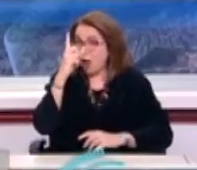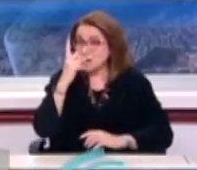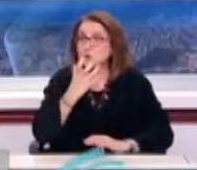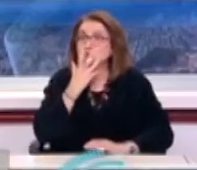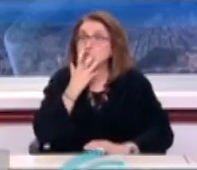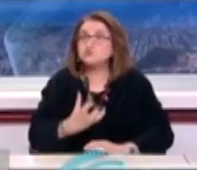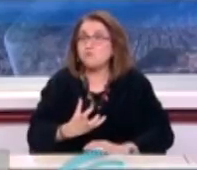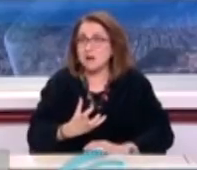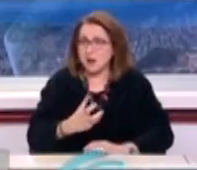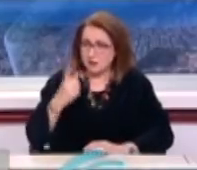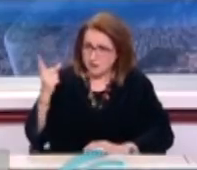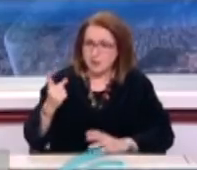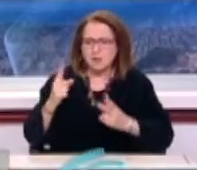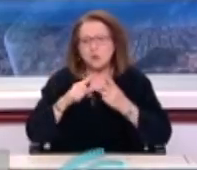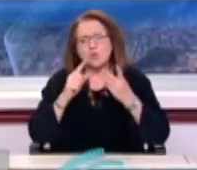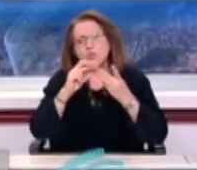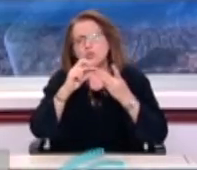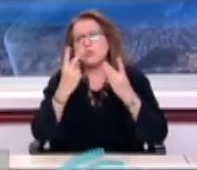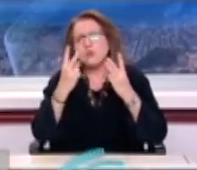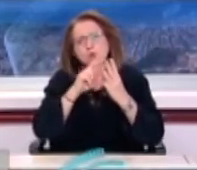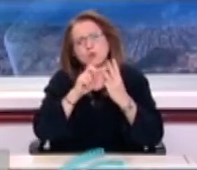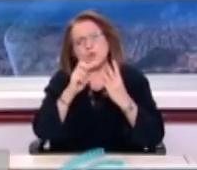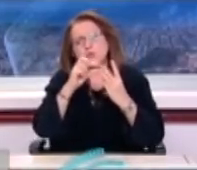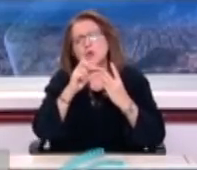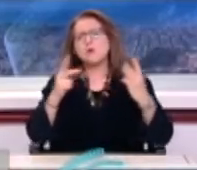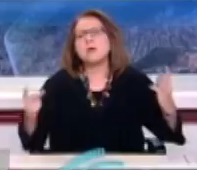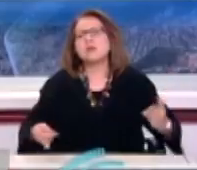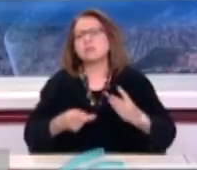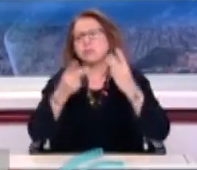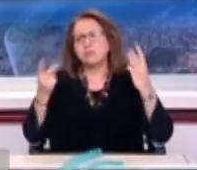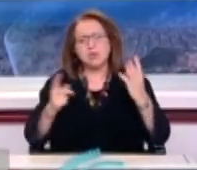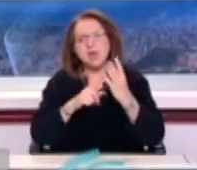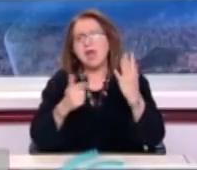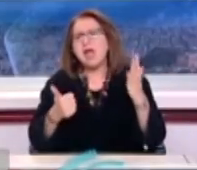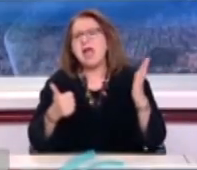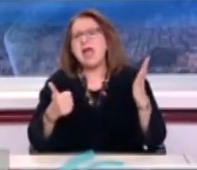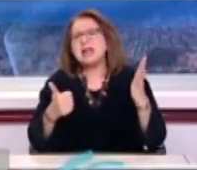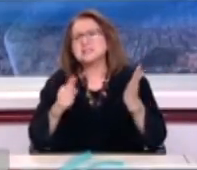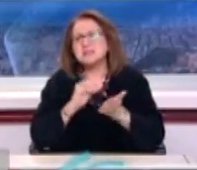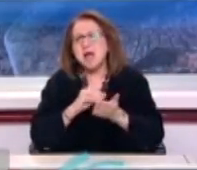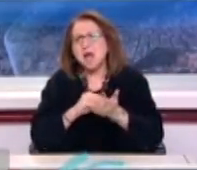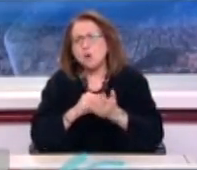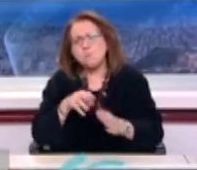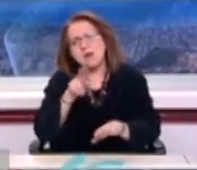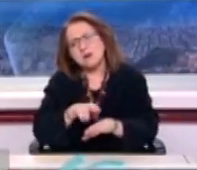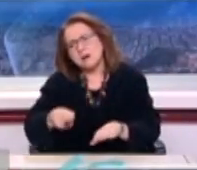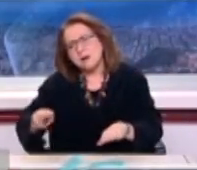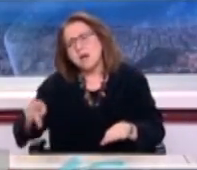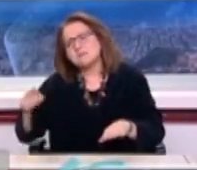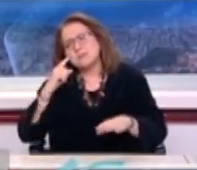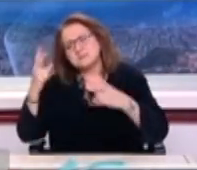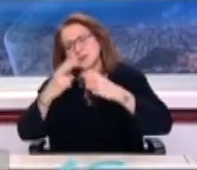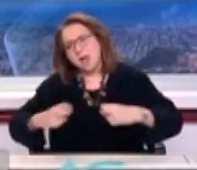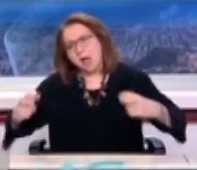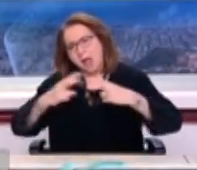οι δύο λιγότερο σοβαρά, και άλλοι έξι σε παρακολούθηση με πολύ ήπια συμπτώματα, είναι 9, και οι άλλοι είναι